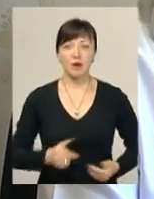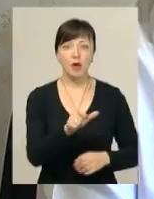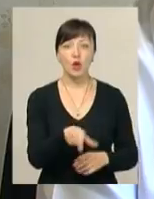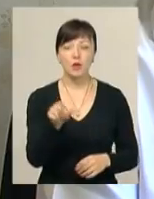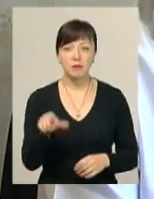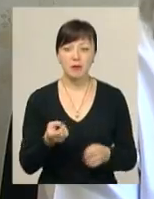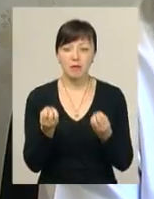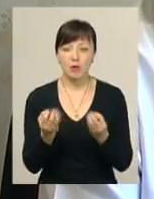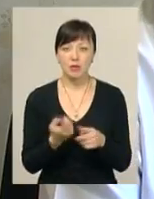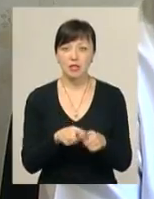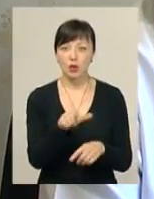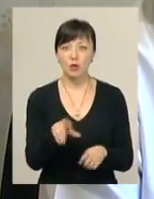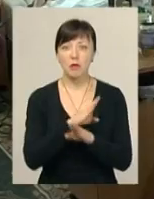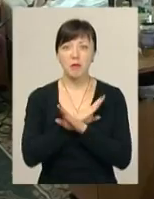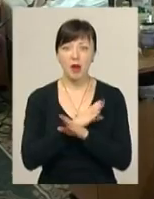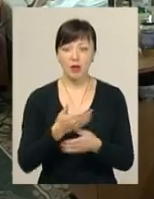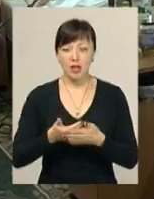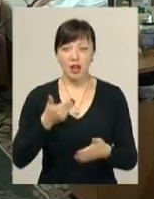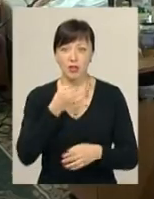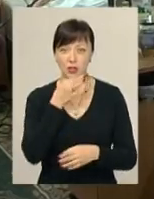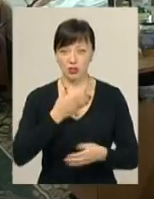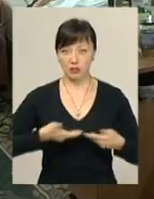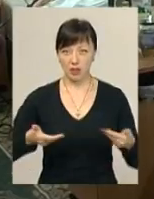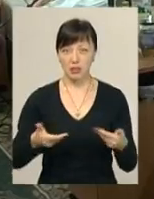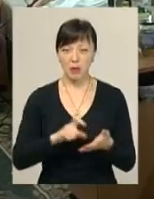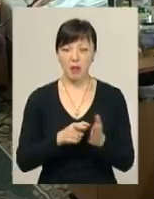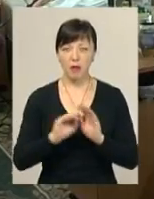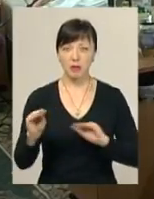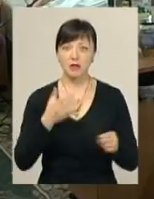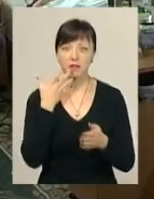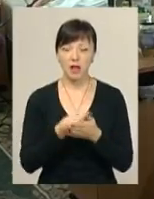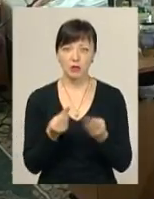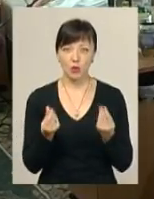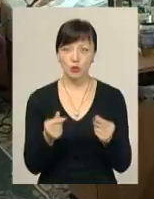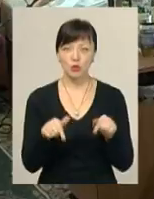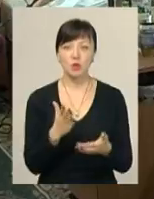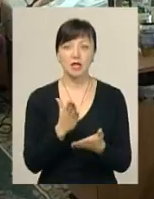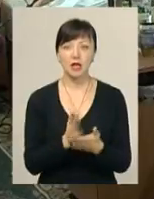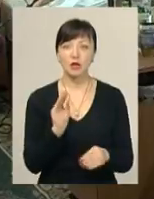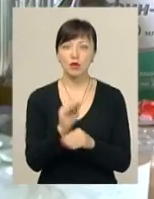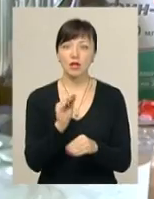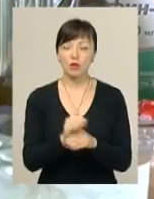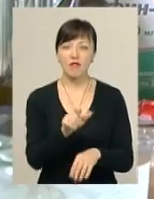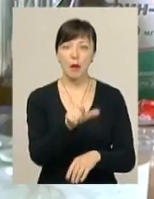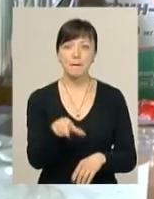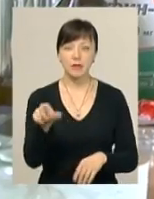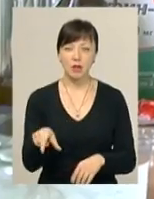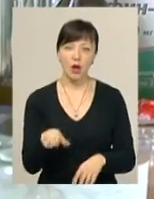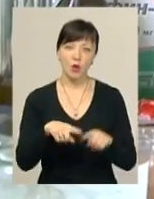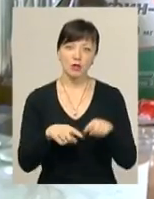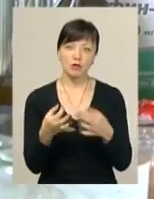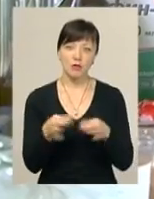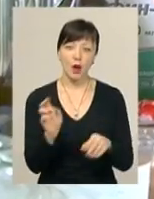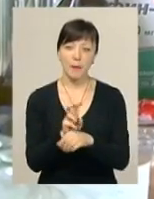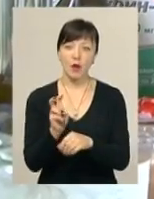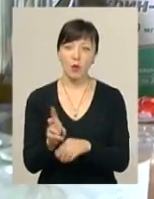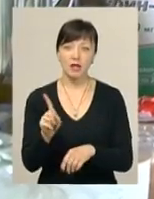Просто ці люди помирають раніше нас. Палати обладнали за власні кошти лікарні. Тут є і додатковий персонал, родичам дозволяють